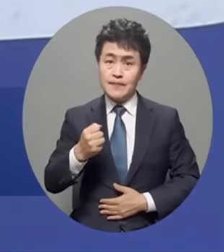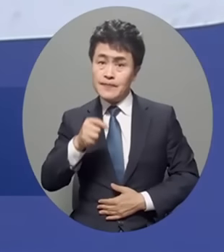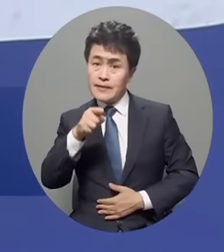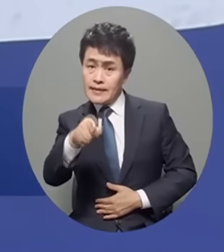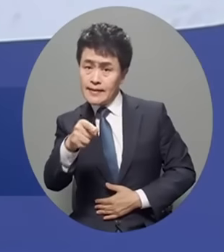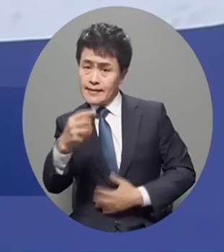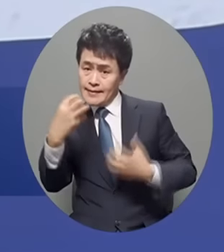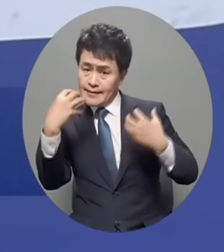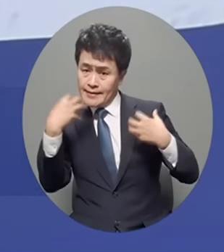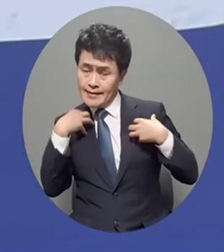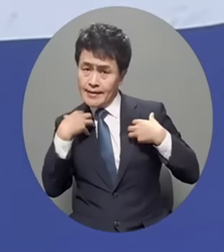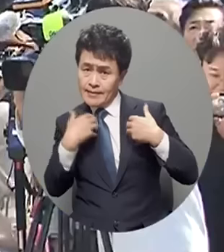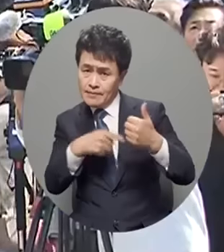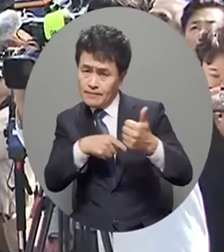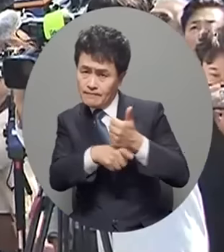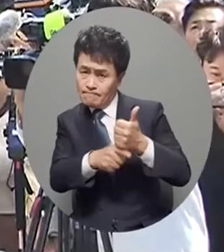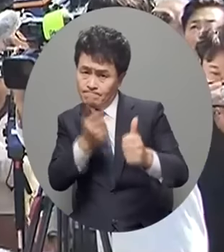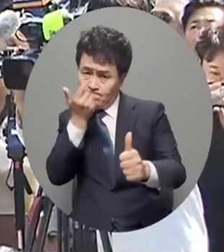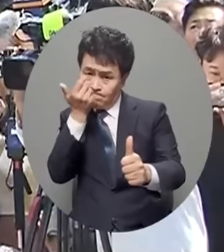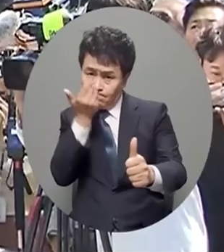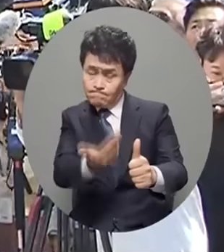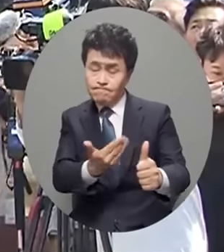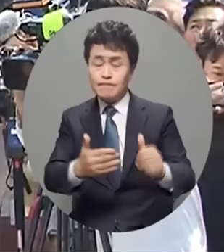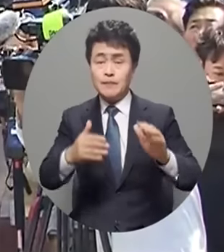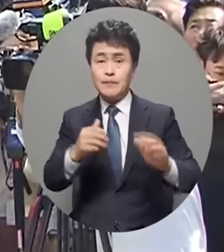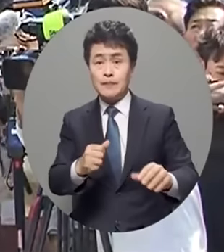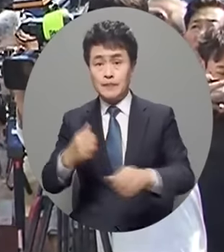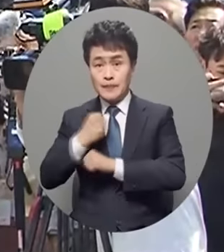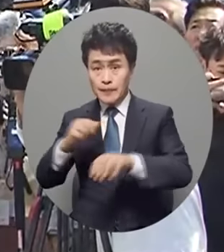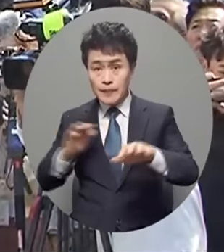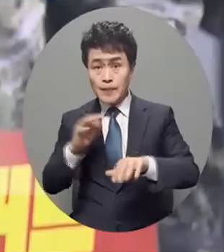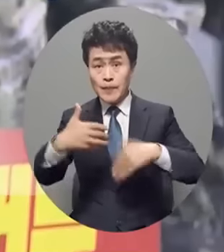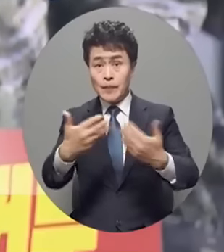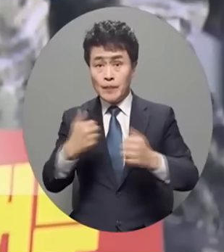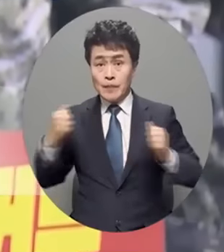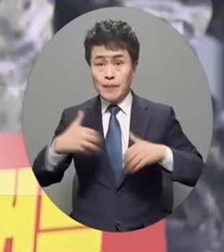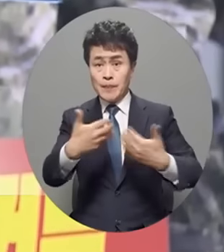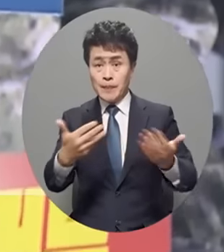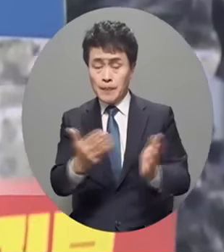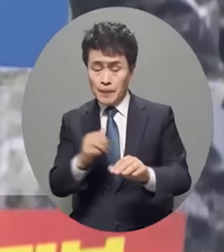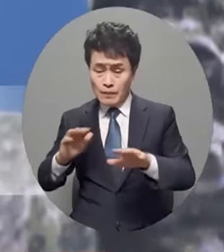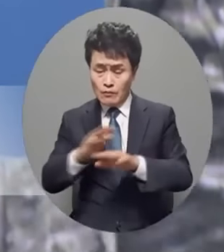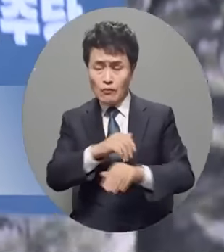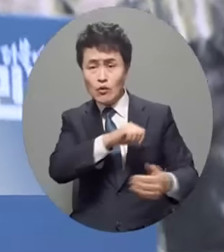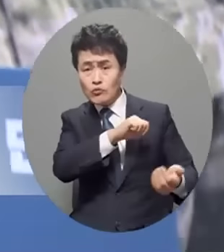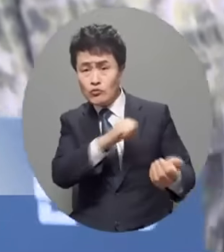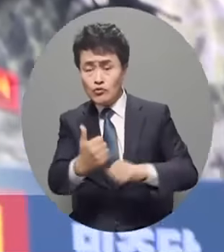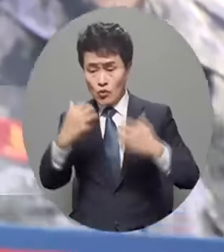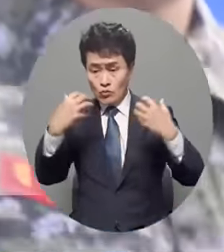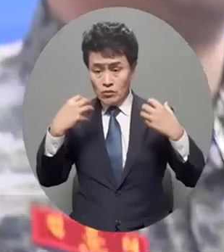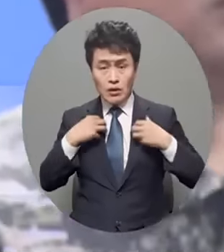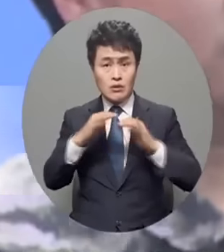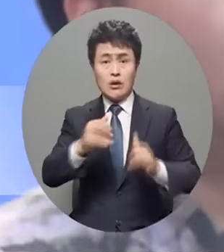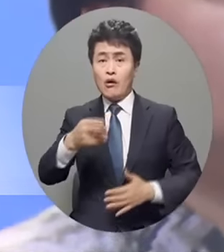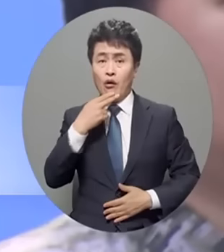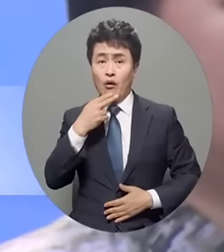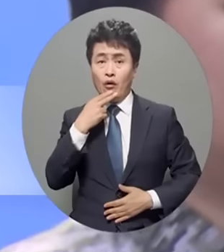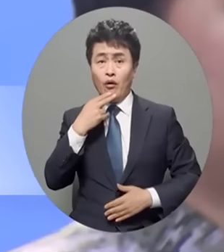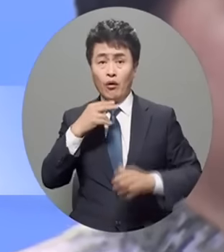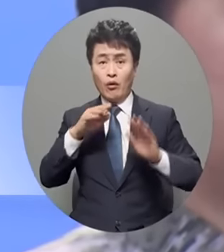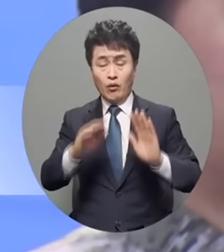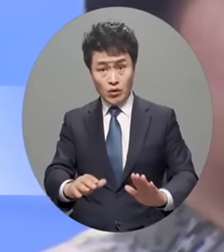책임을 물어야 합니다. 해병대 예비역 연대는 해병의 안타까운 희생이 책임지는 사람 없이 묻히고